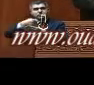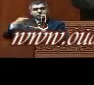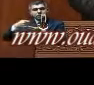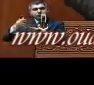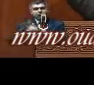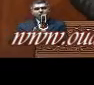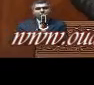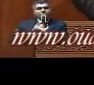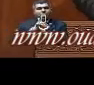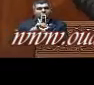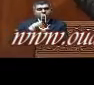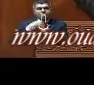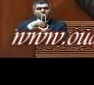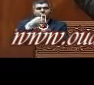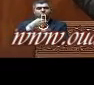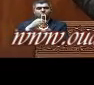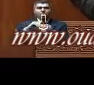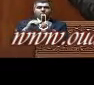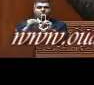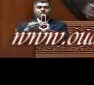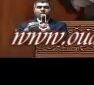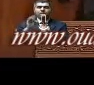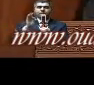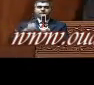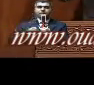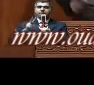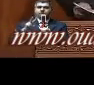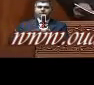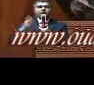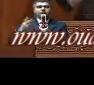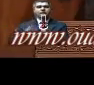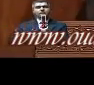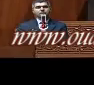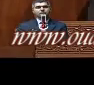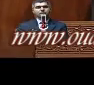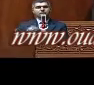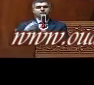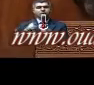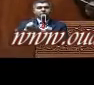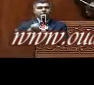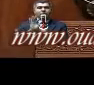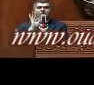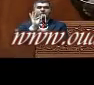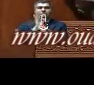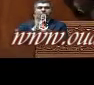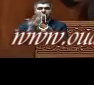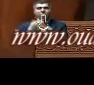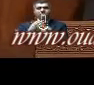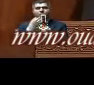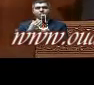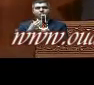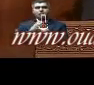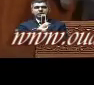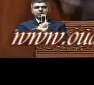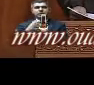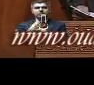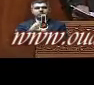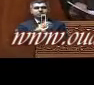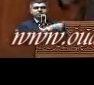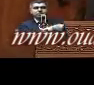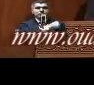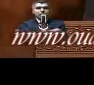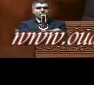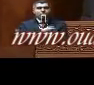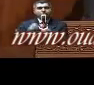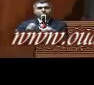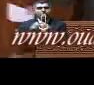الاجتماعي. هذه مشكلة حقيقية، لأنه تقدر تكون الأطباء اللي بغيتي وتصيفط المدرسين اللي بغيتي